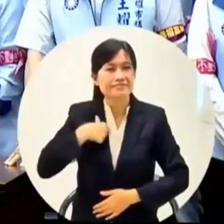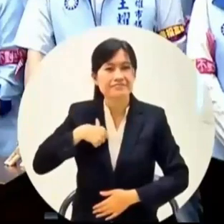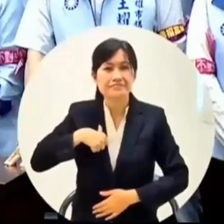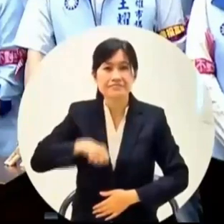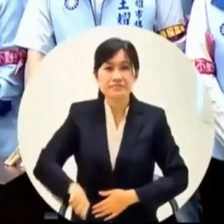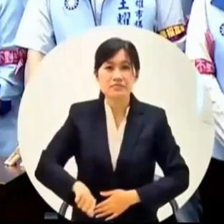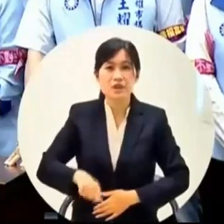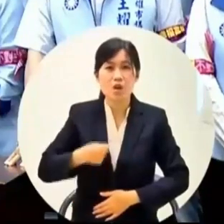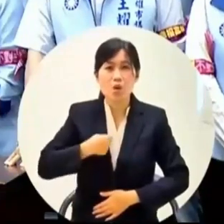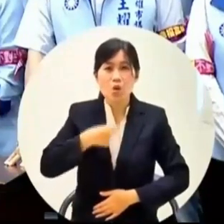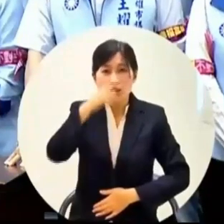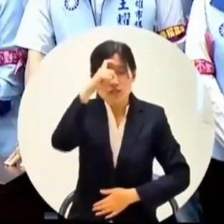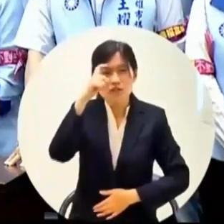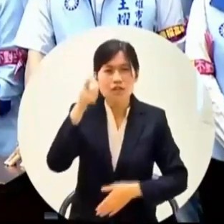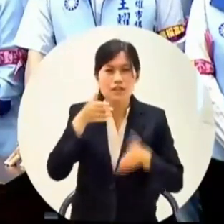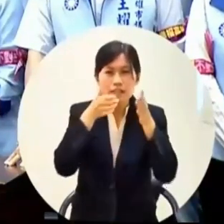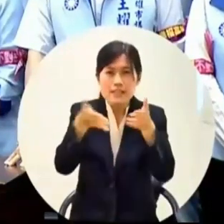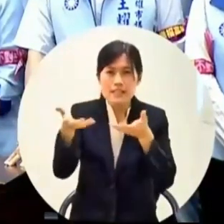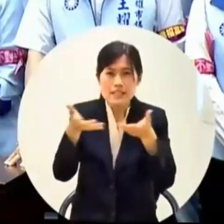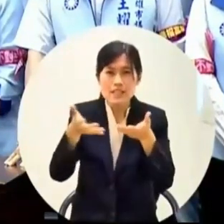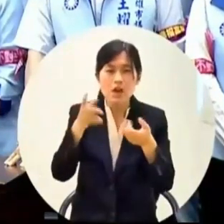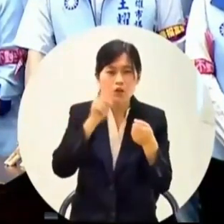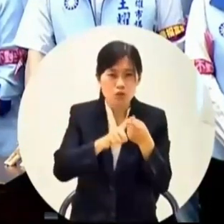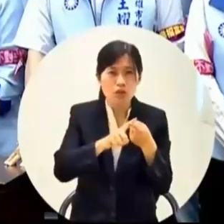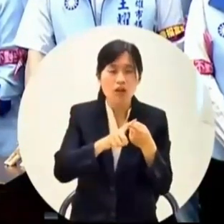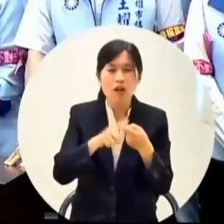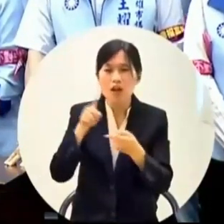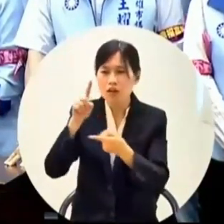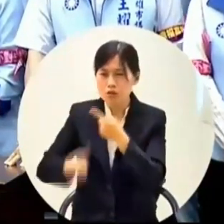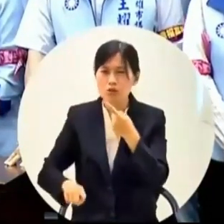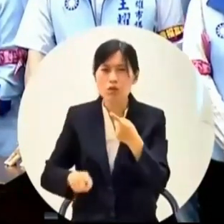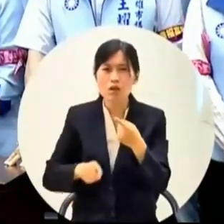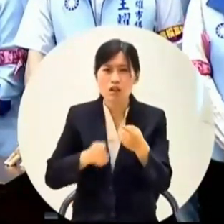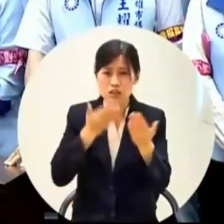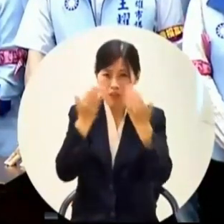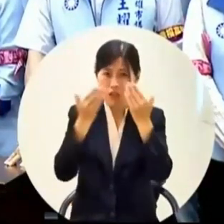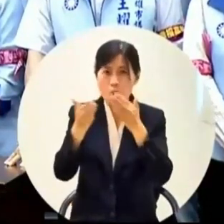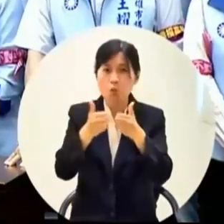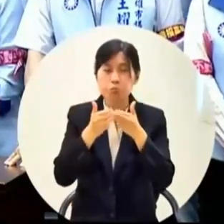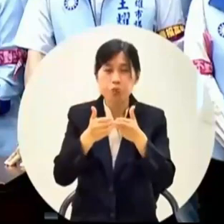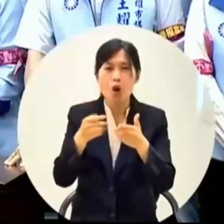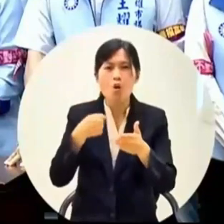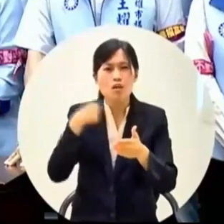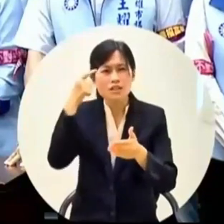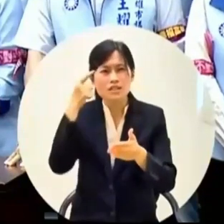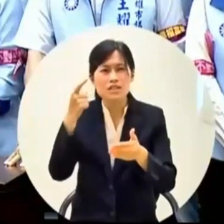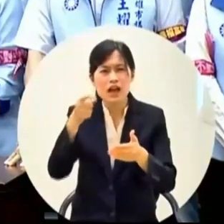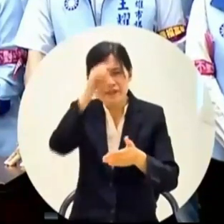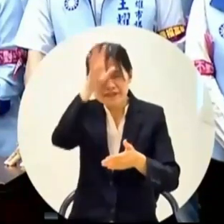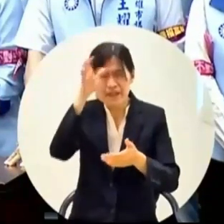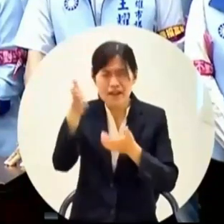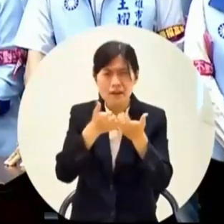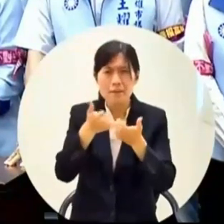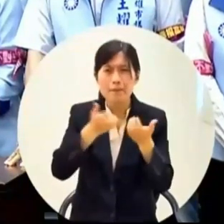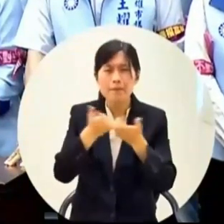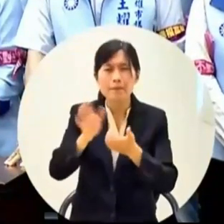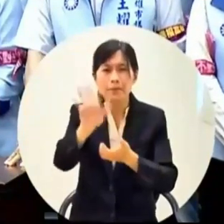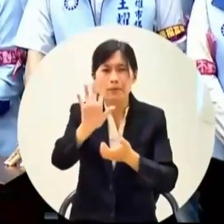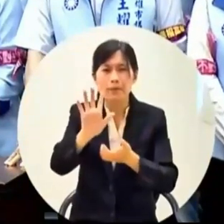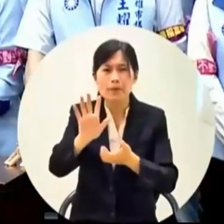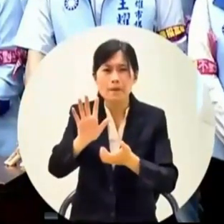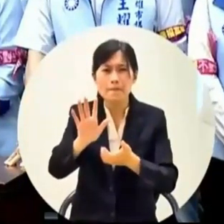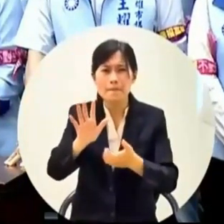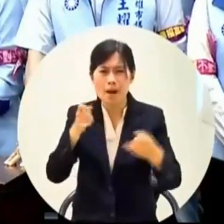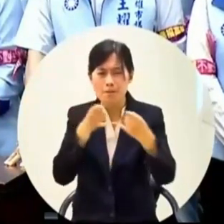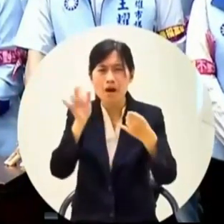对事情对的对，不对的不对啊。我也希望说不管你是哪个党派，不要再对立下去了，认真的看我们的负